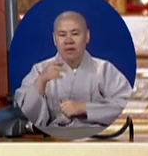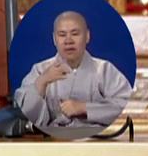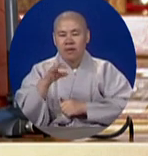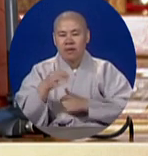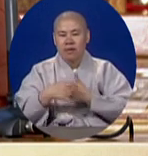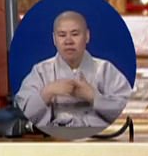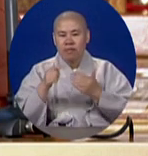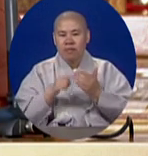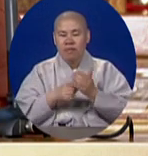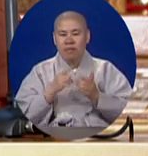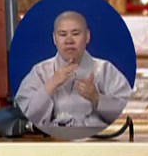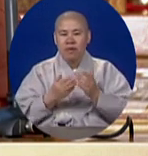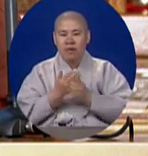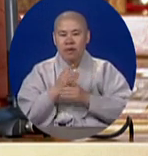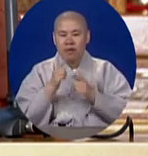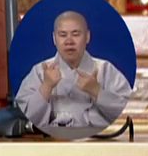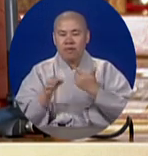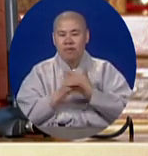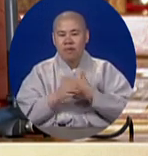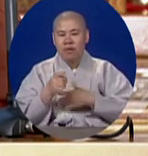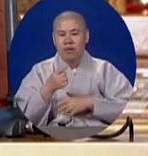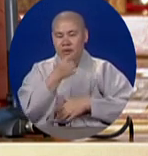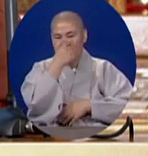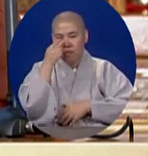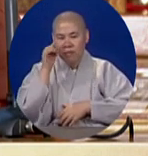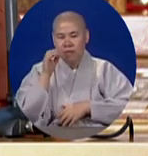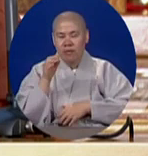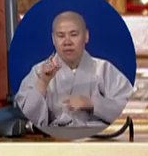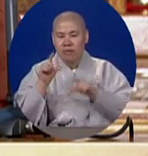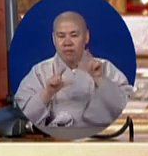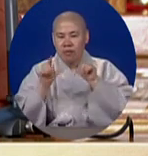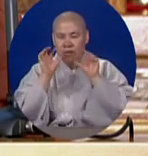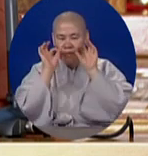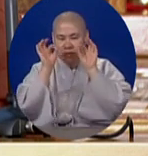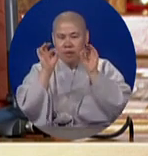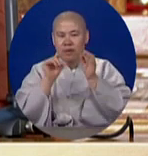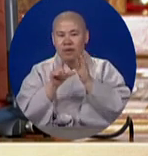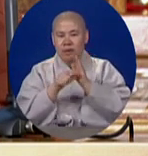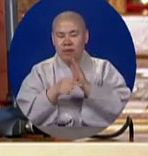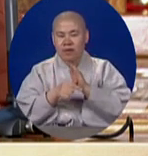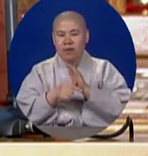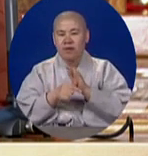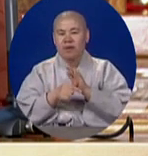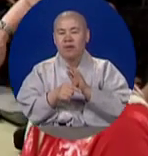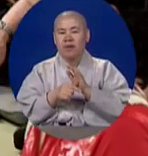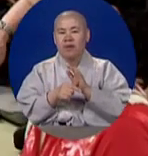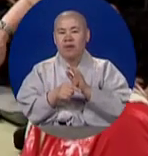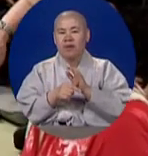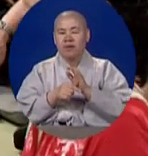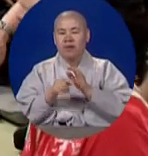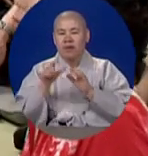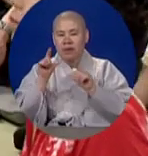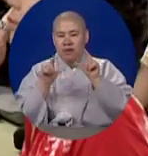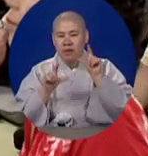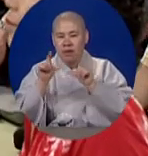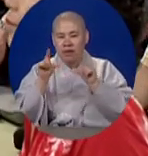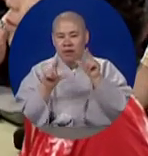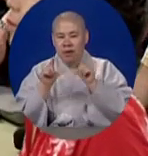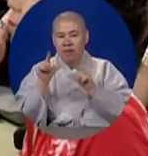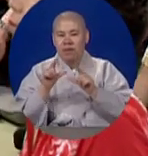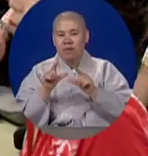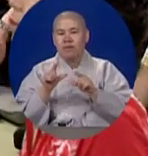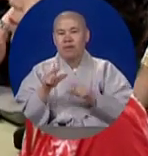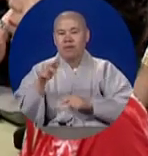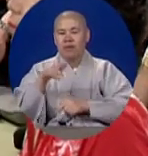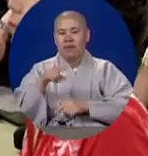일으키지 아니하면 그 눈으로 색을 본 상태에서 색에서 자제를 얻고 색에서 해탈을 얻는다